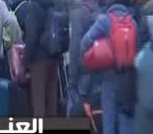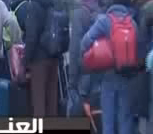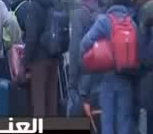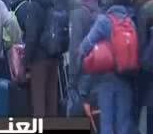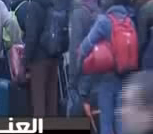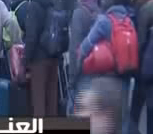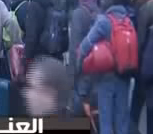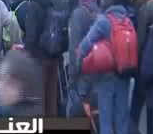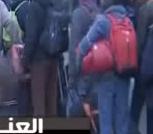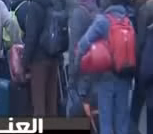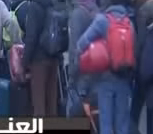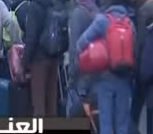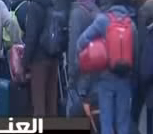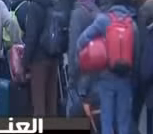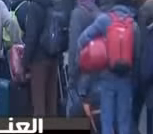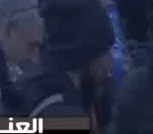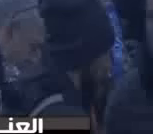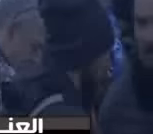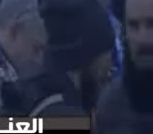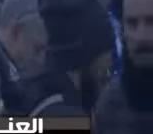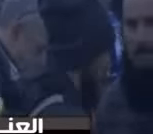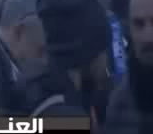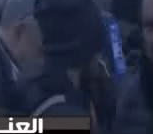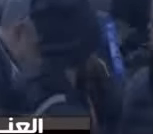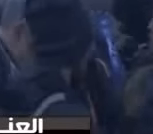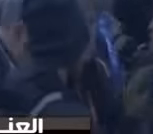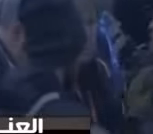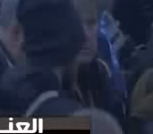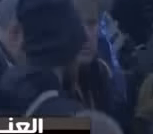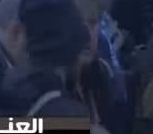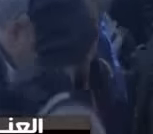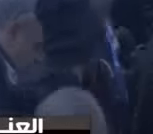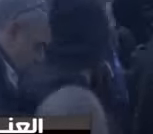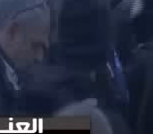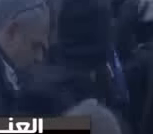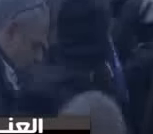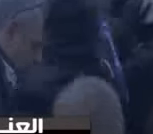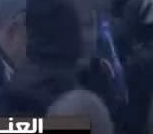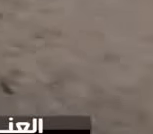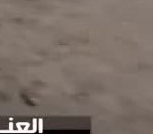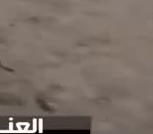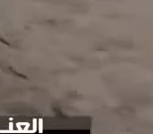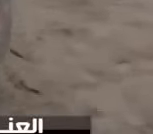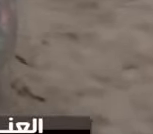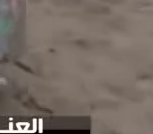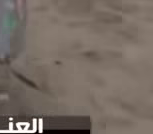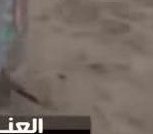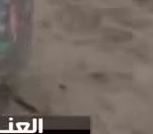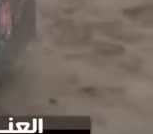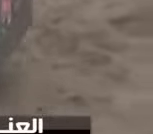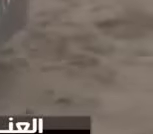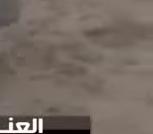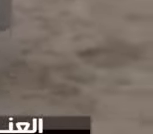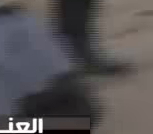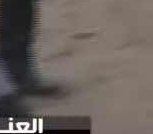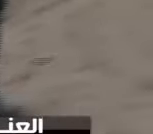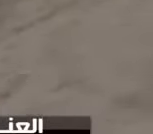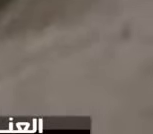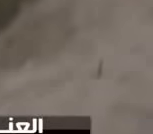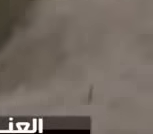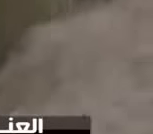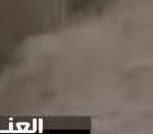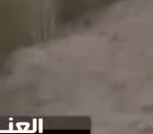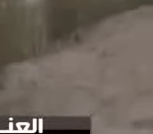في أول عملية إخلاء غير مسبوقة في أوروبا، فرنسا تشرع في إجلاء المهاجرين من مخيم الغابة